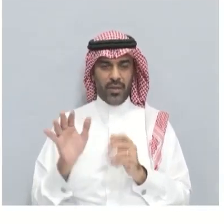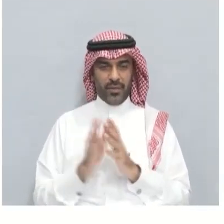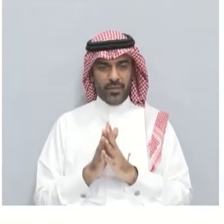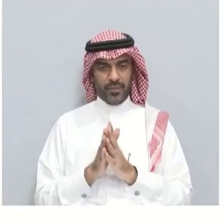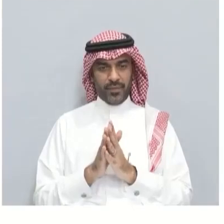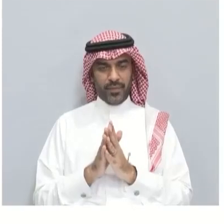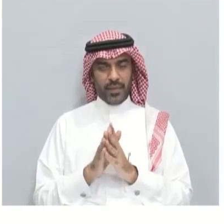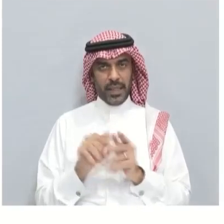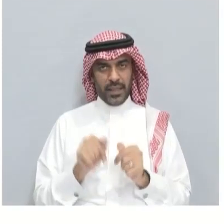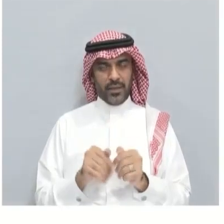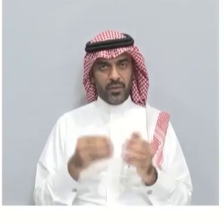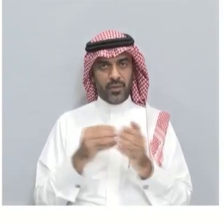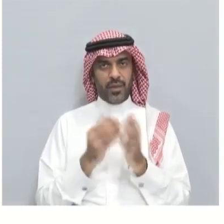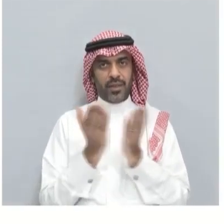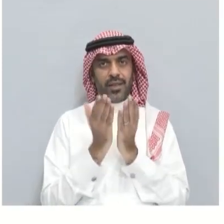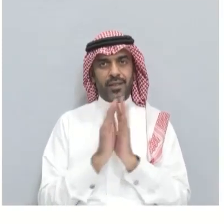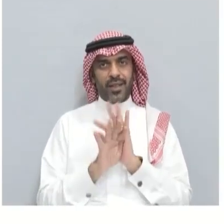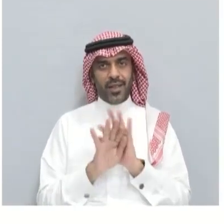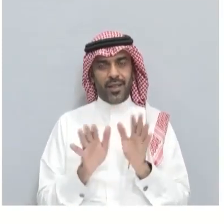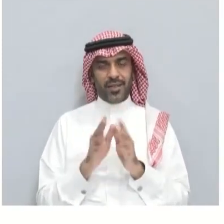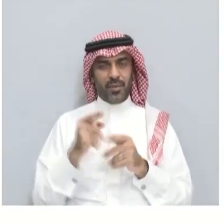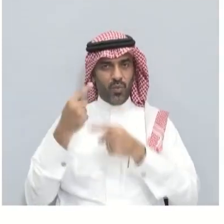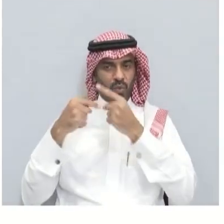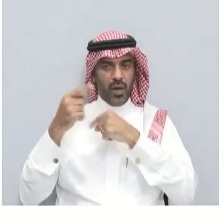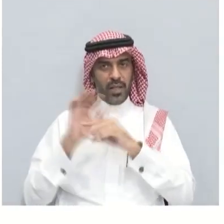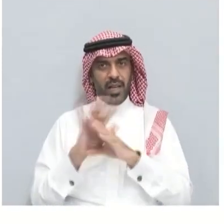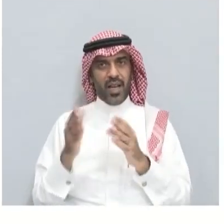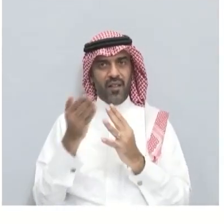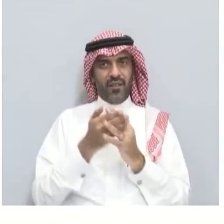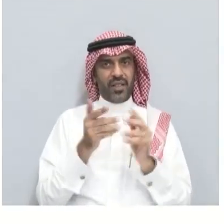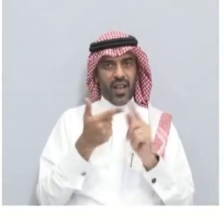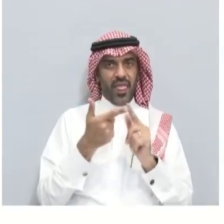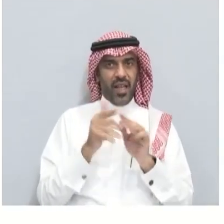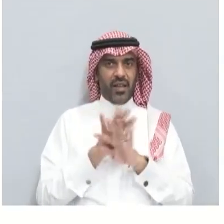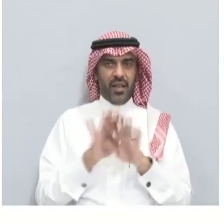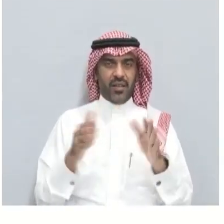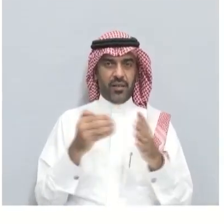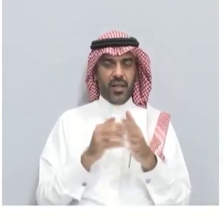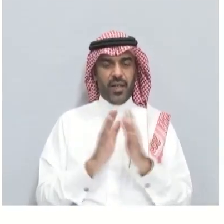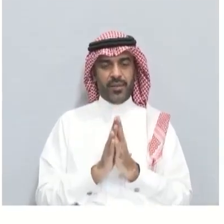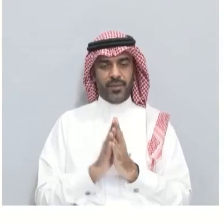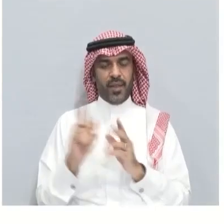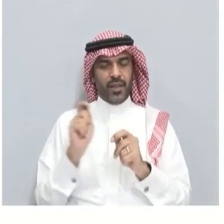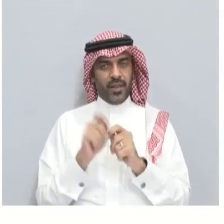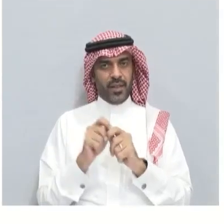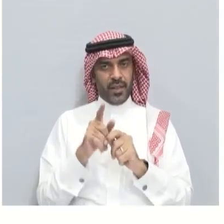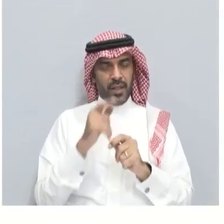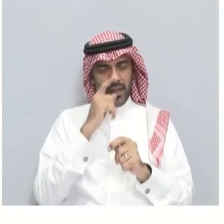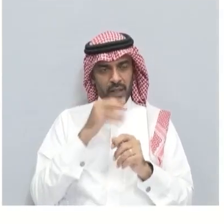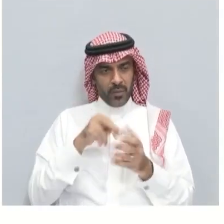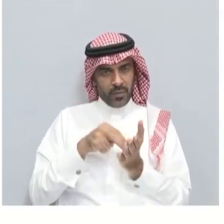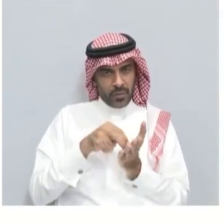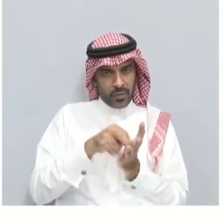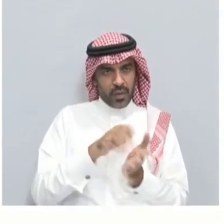بذلك نكون اعزائي الطلاب قد انهينا مراجعتنا للفصل الثاني ادفع نفسك عزيزي الطالب الامام ليس المهم ان تتقدم